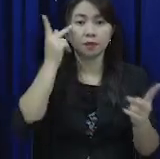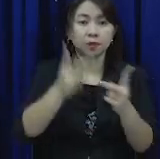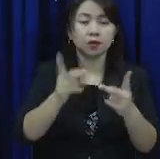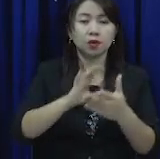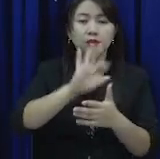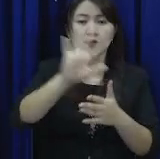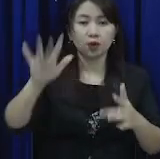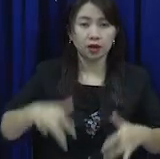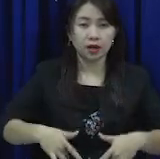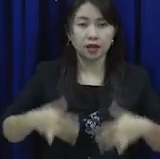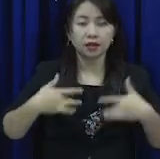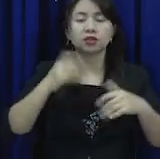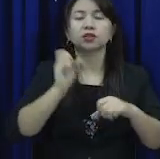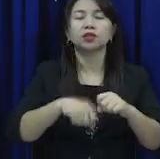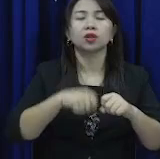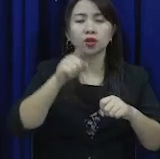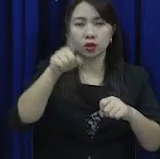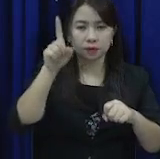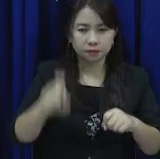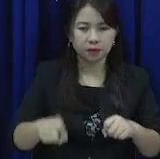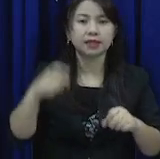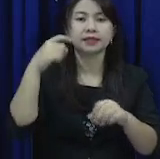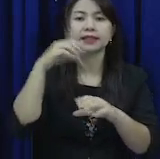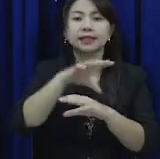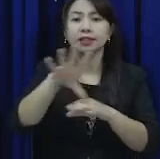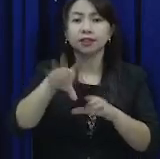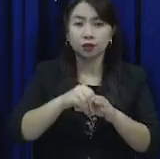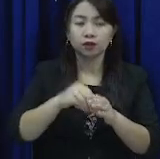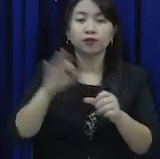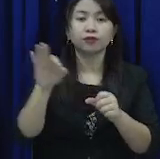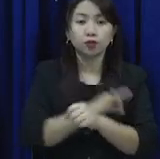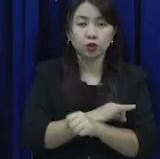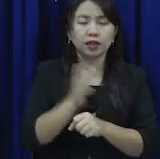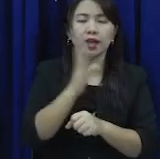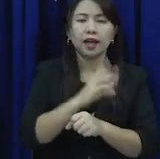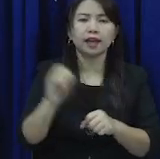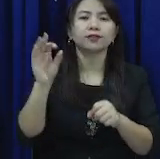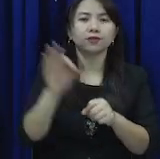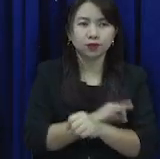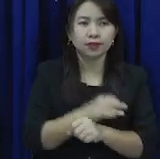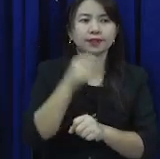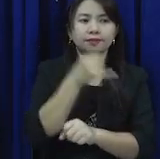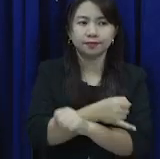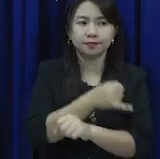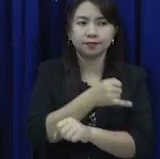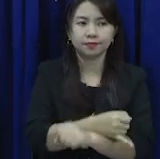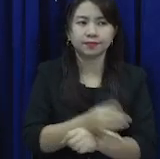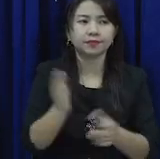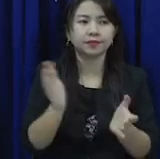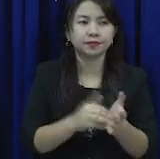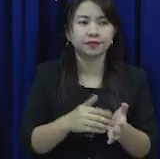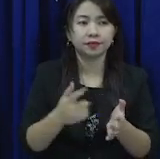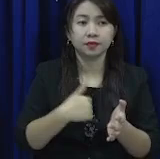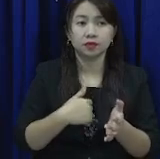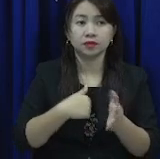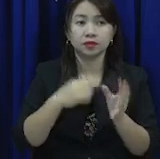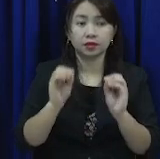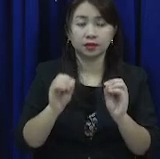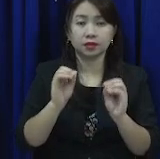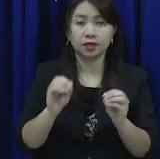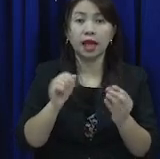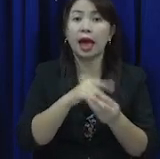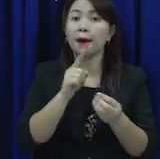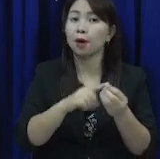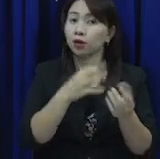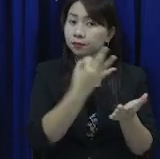doon ka dapat fully involved and fully invested you see o Sabi ko nga sa inyo tinuturuan ko na when it comes to money